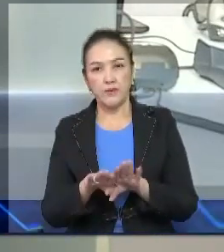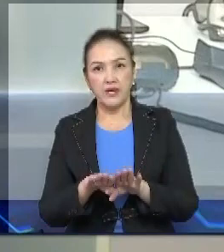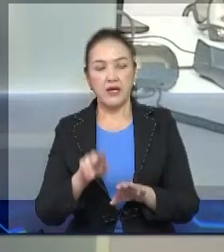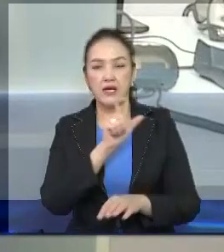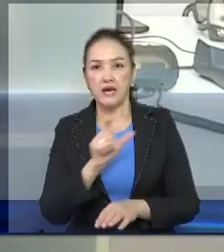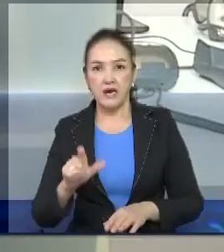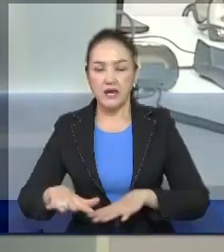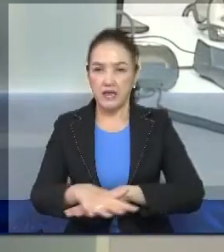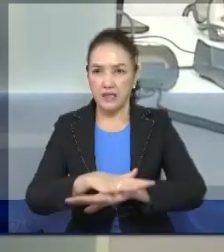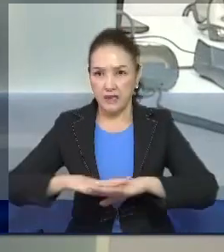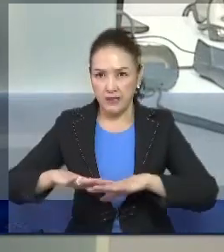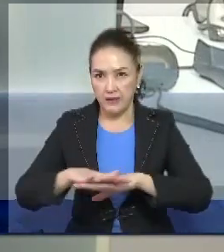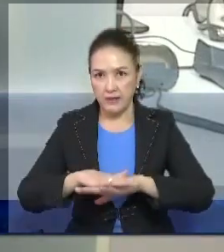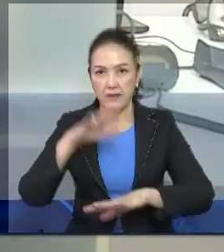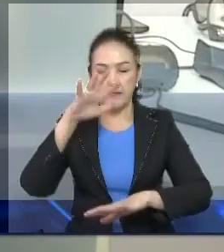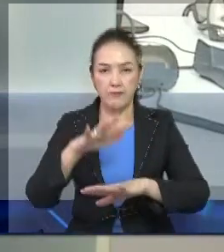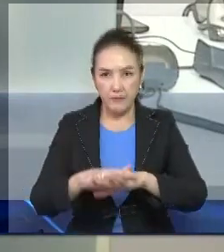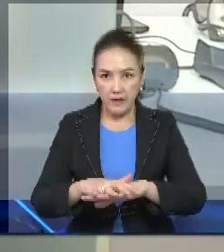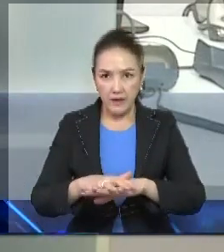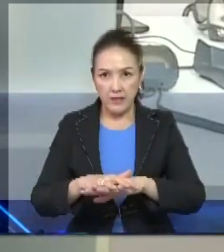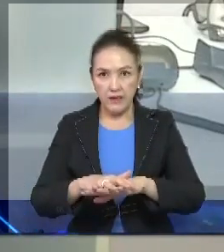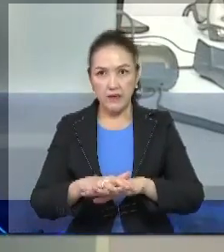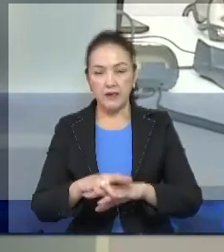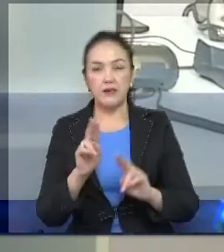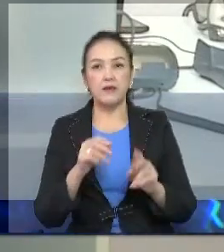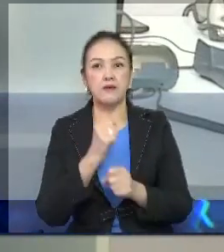бұл жерде халықпен банктың ортасында агент болып қызмет істейміз.